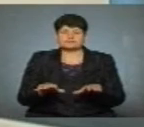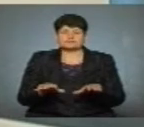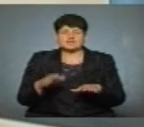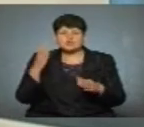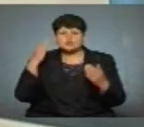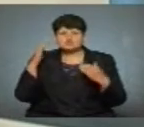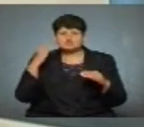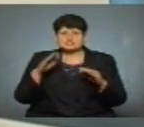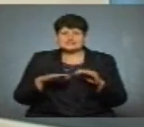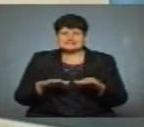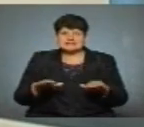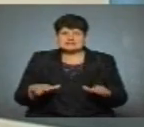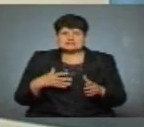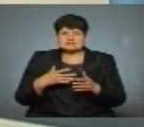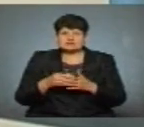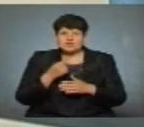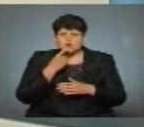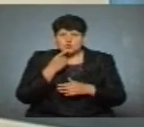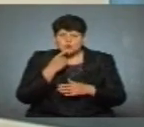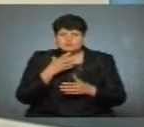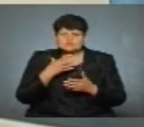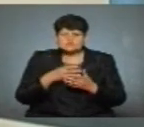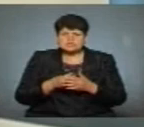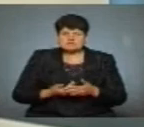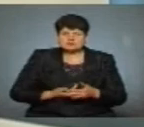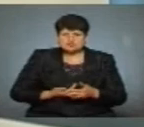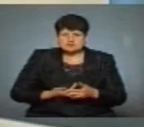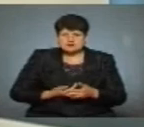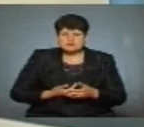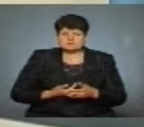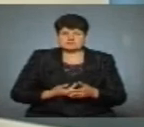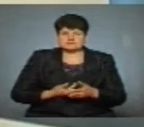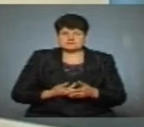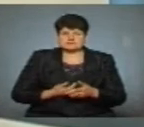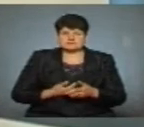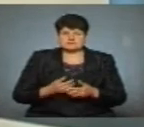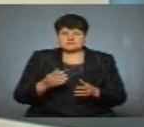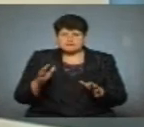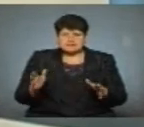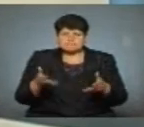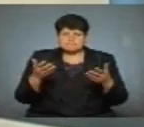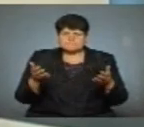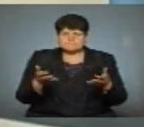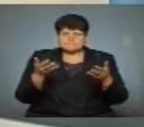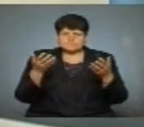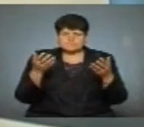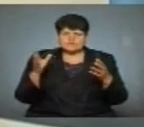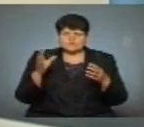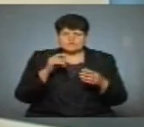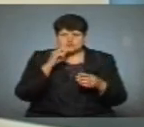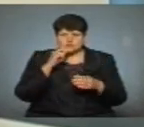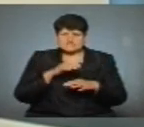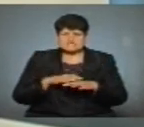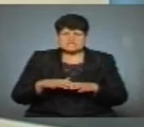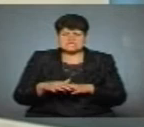чужі діти, які своєю кров'ю, своїми життями, власне, збурхали весь український